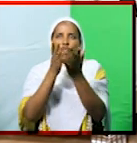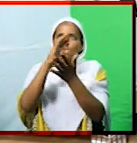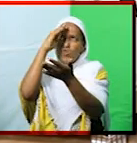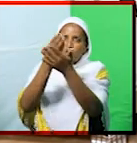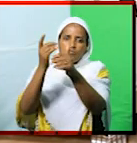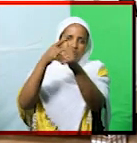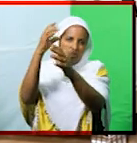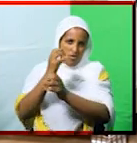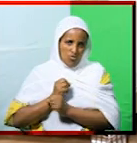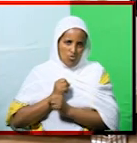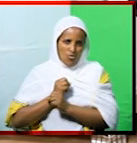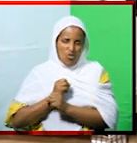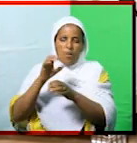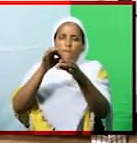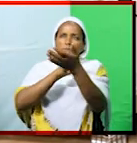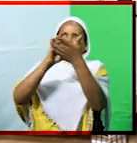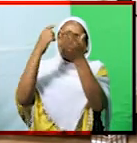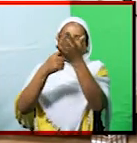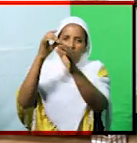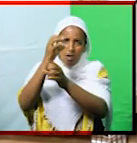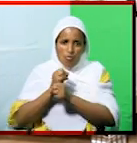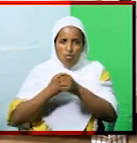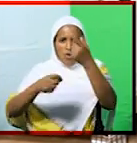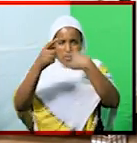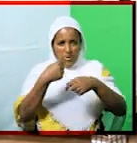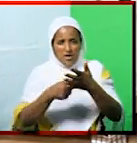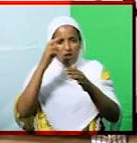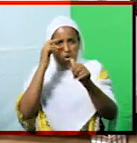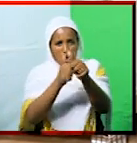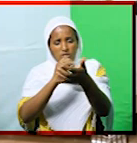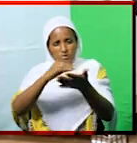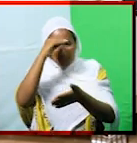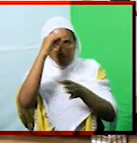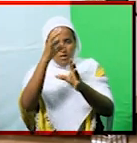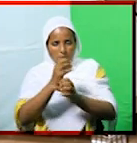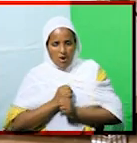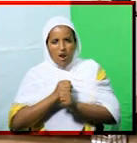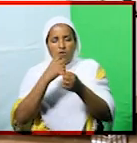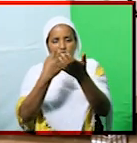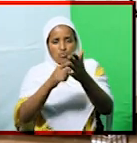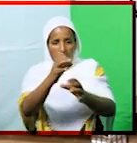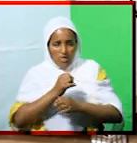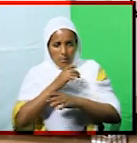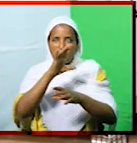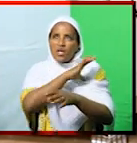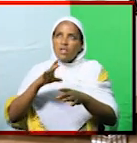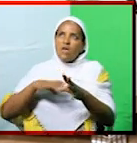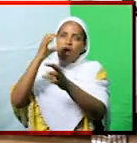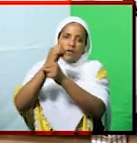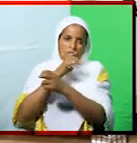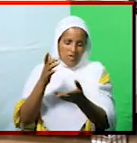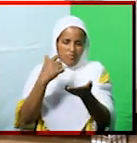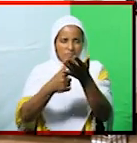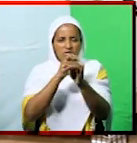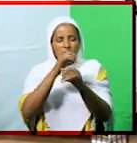ተቀበለ። መንፈስ ቅዱስን ይሄን ተቀበሎ ይመጣል። የሐዋርያትን ትምህርት ይቀበላል። እነሱን ካልተቀበለ ጌታን አይቀበለውም። በየት በኩል ያገኛል?